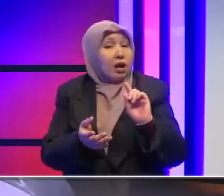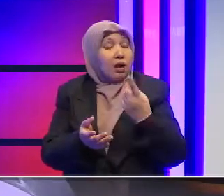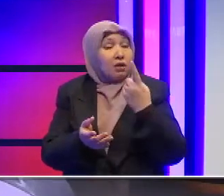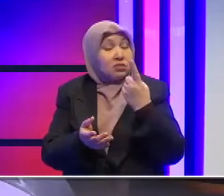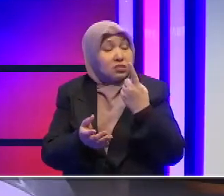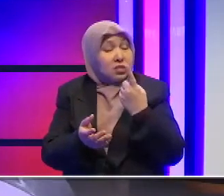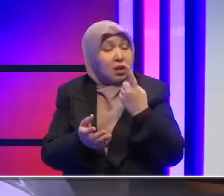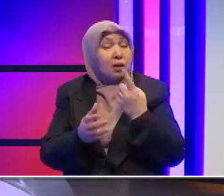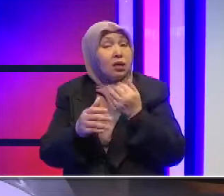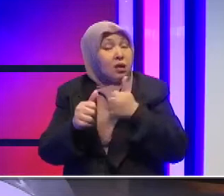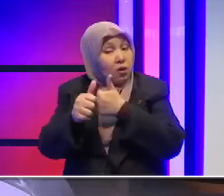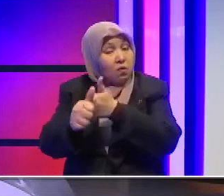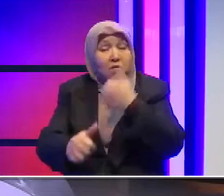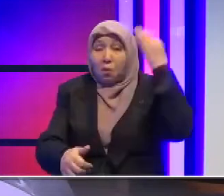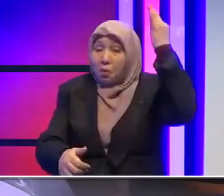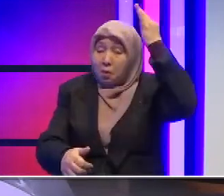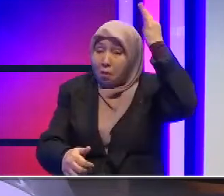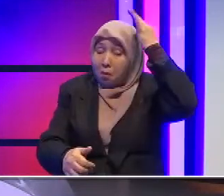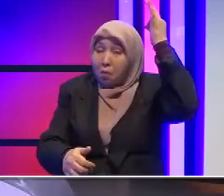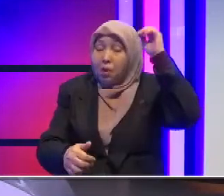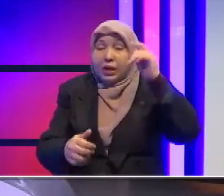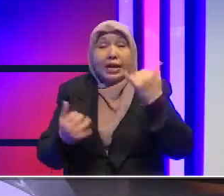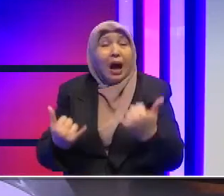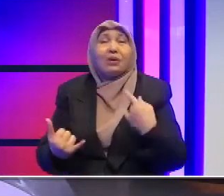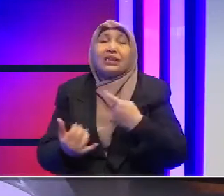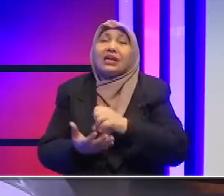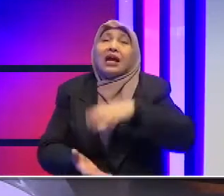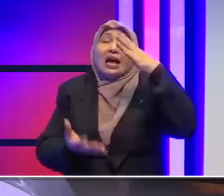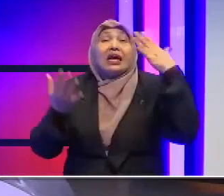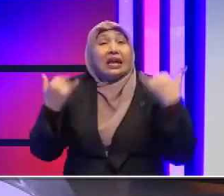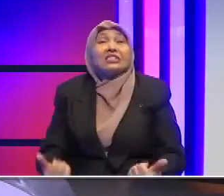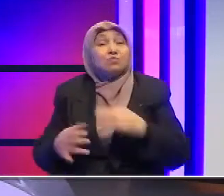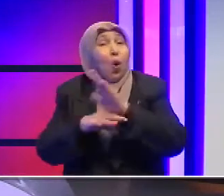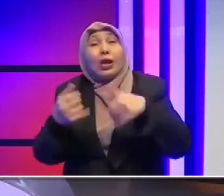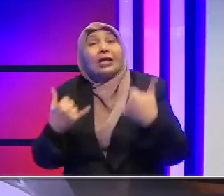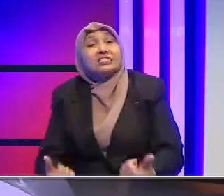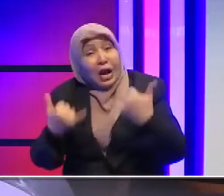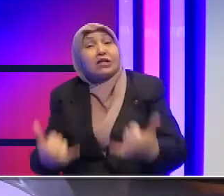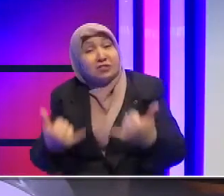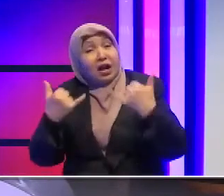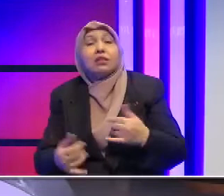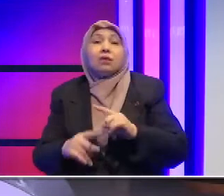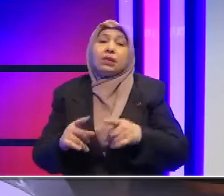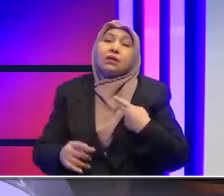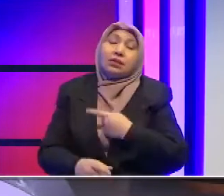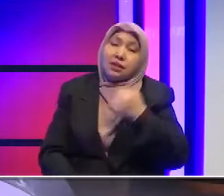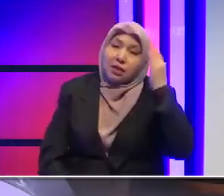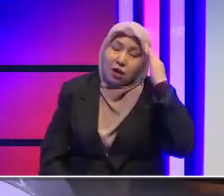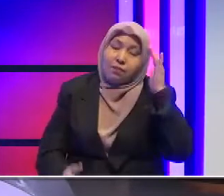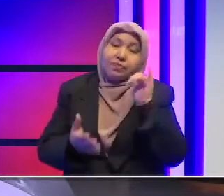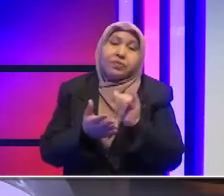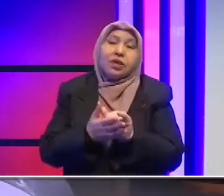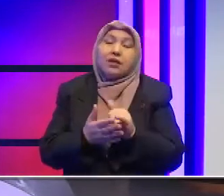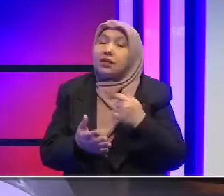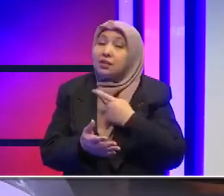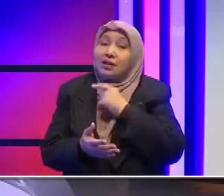ikut akal kita. Kita kalau boleh kita nak kaya sekarang, nak sekarang, tetapi kita tahu bahawa kita